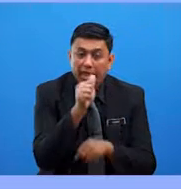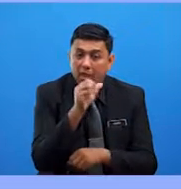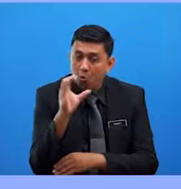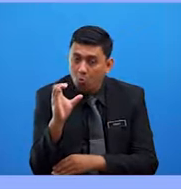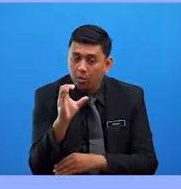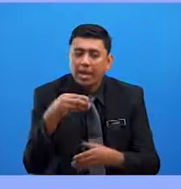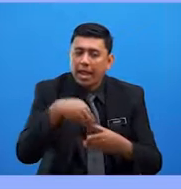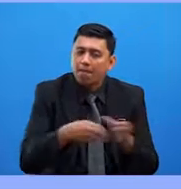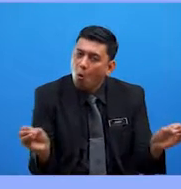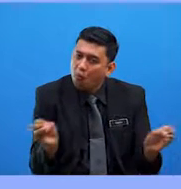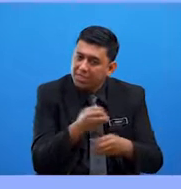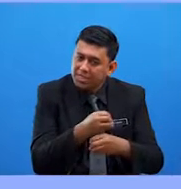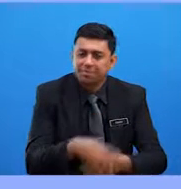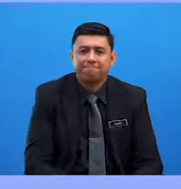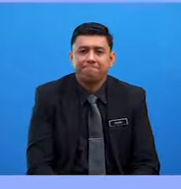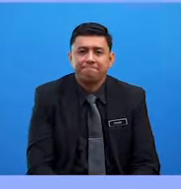pejabat.